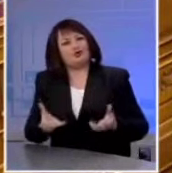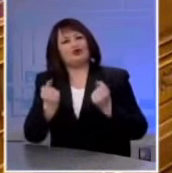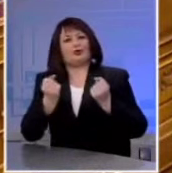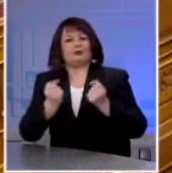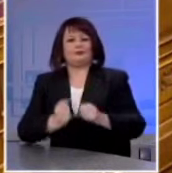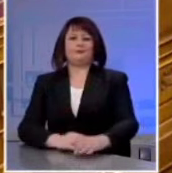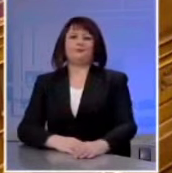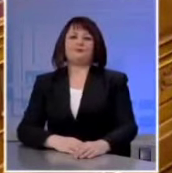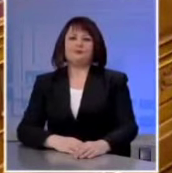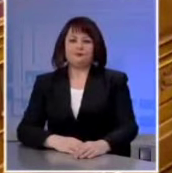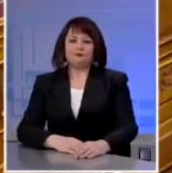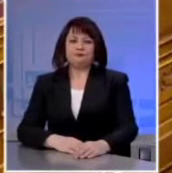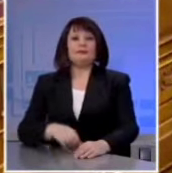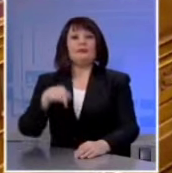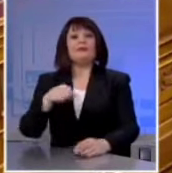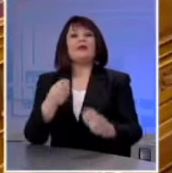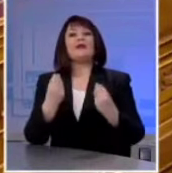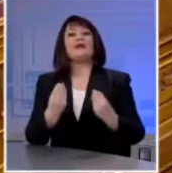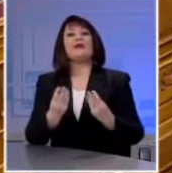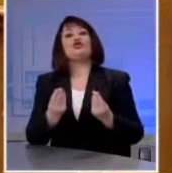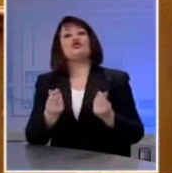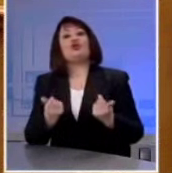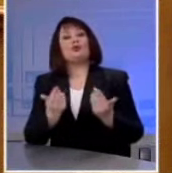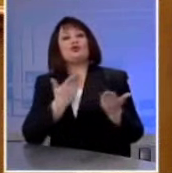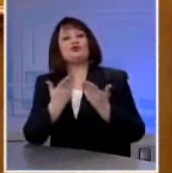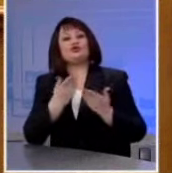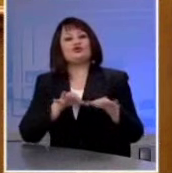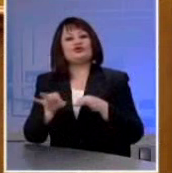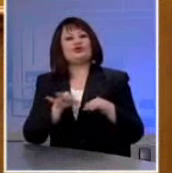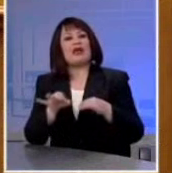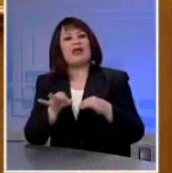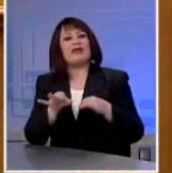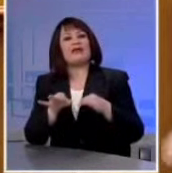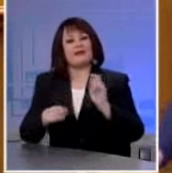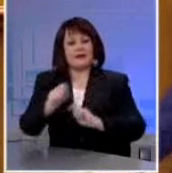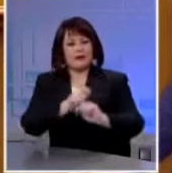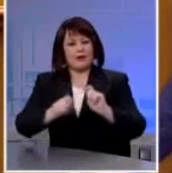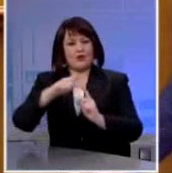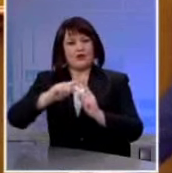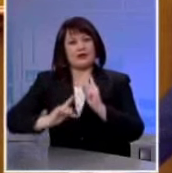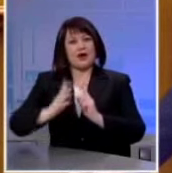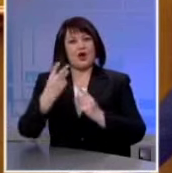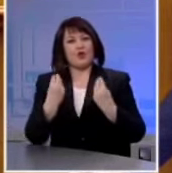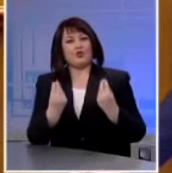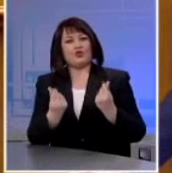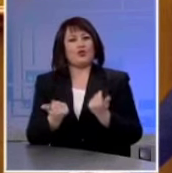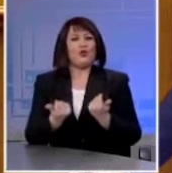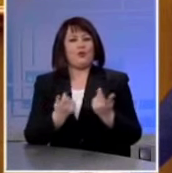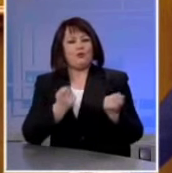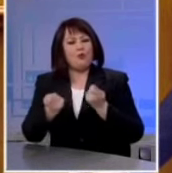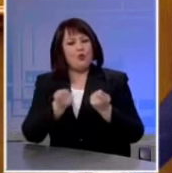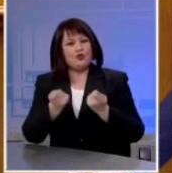Πρόκειται λοιπόν για μια πολύ καλά μελετημένη και δομημένη τεχνολογία εξουσίας